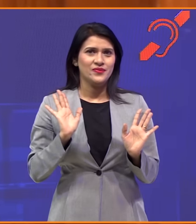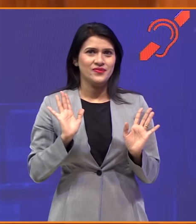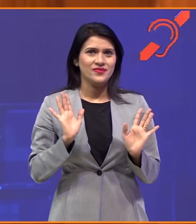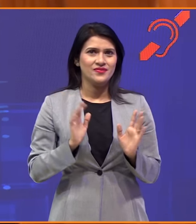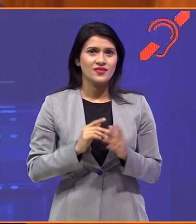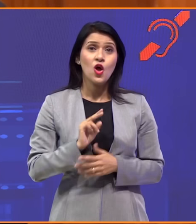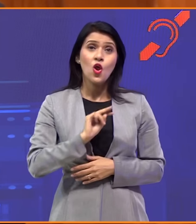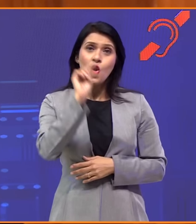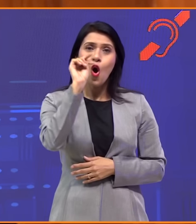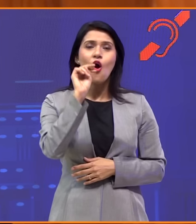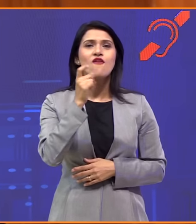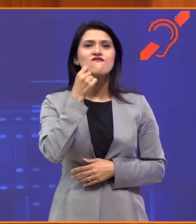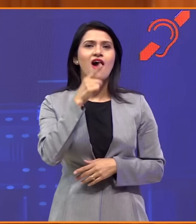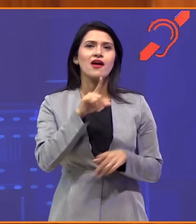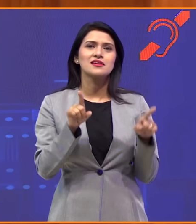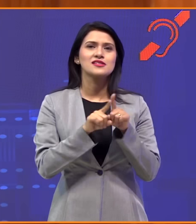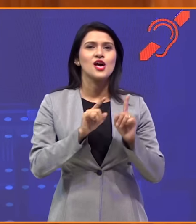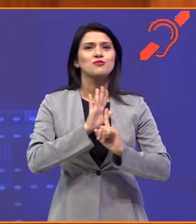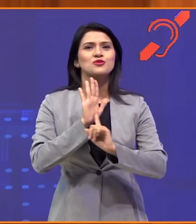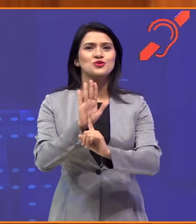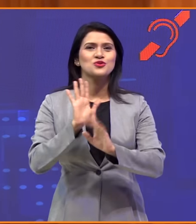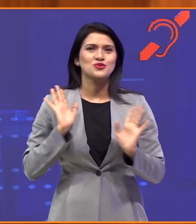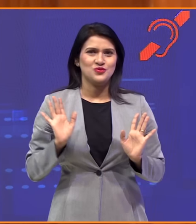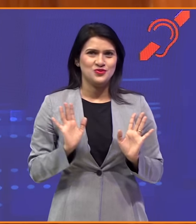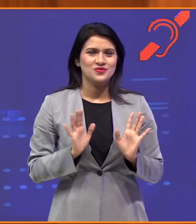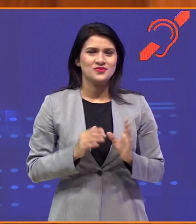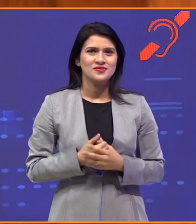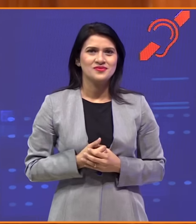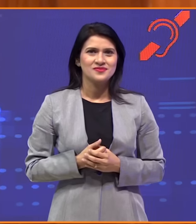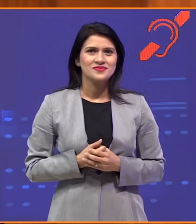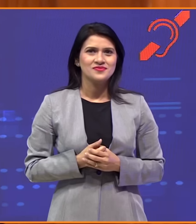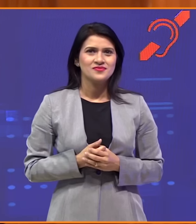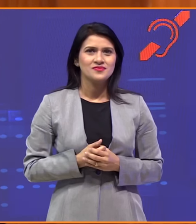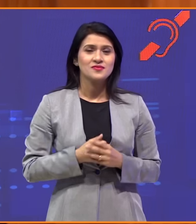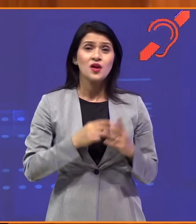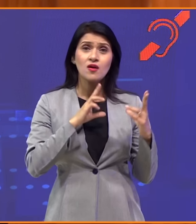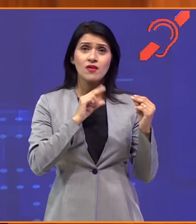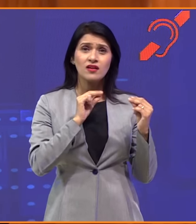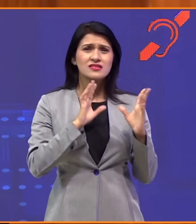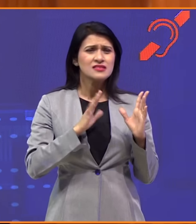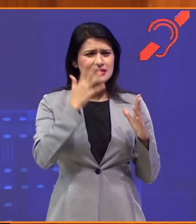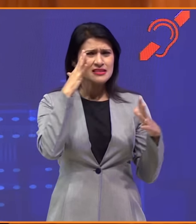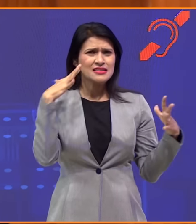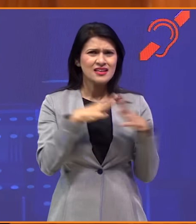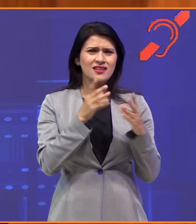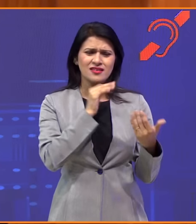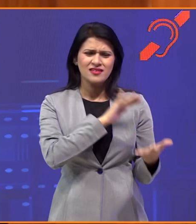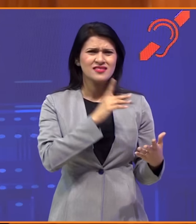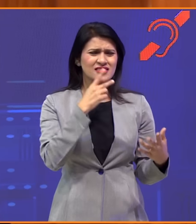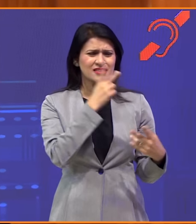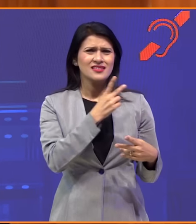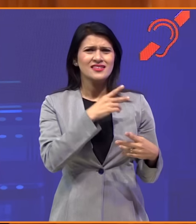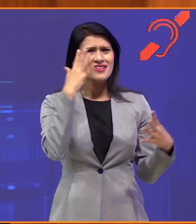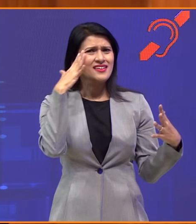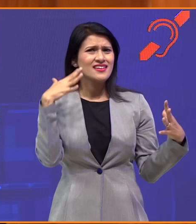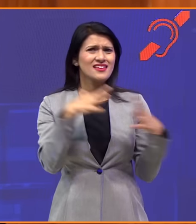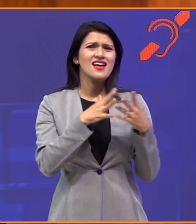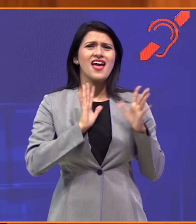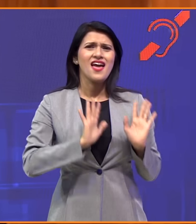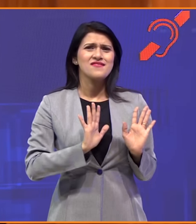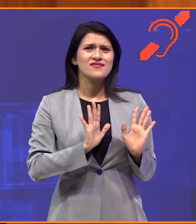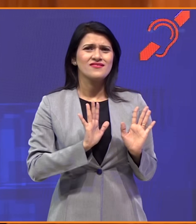नॉर्थ का बाप बनाया है मैंने तो इसलिए वो उसके सामने किसी भी तरीके की बात करता है और बहुत ही तंग है अपने बेटे से बहुत तंग है उसको लगता है कि यार यह